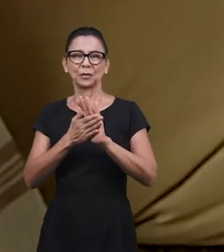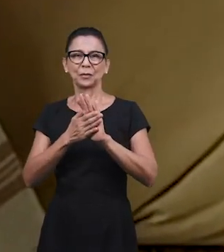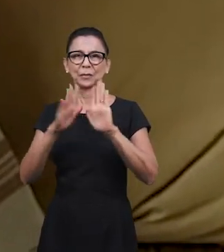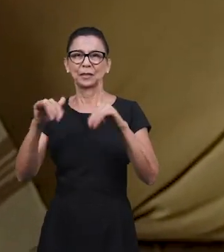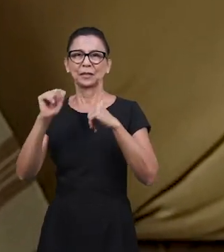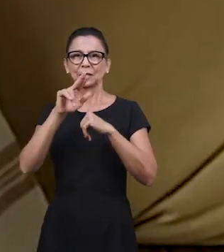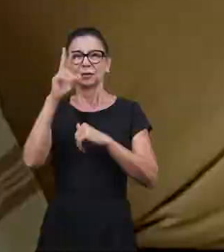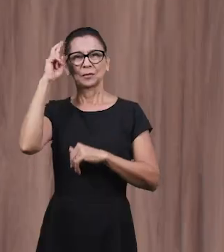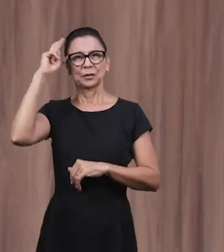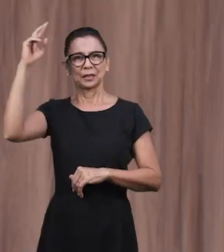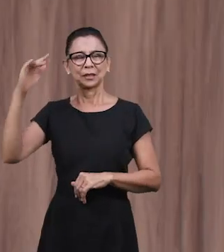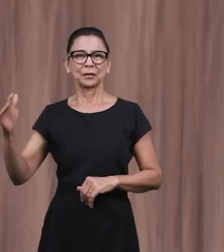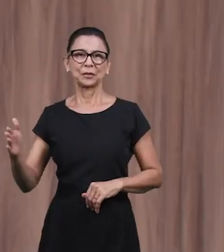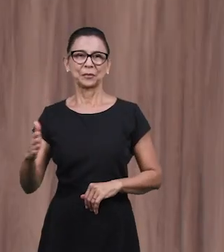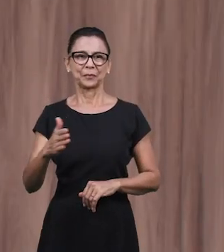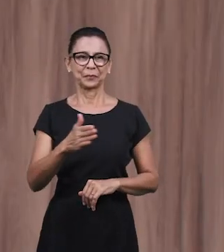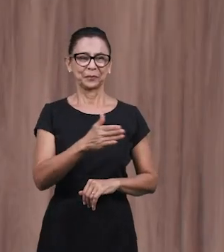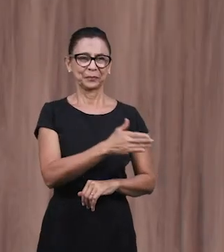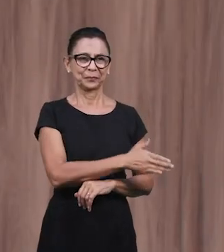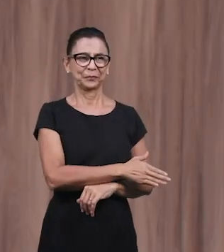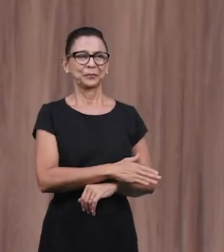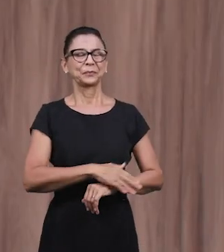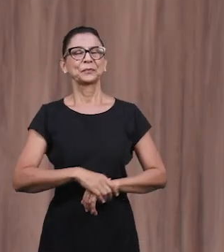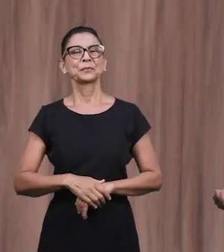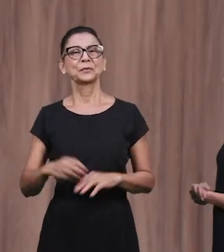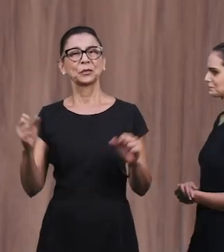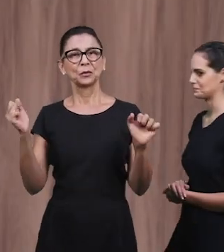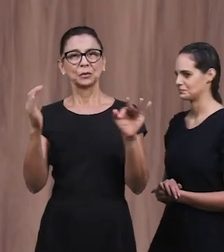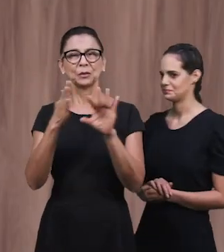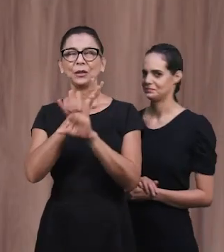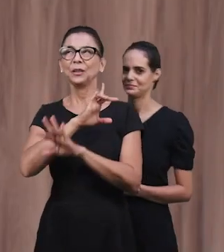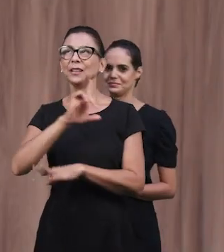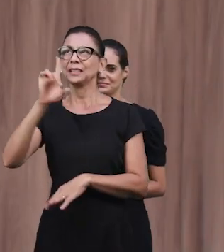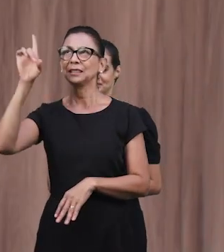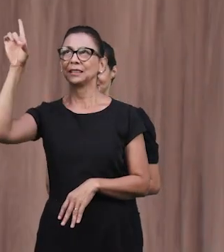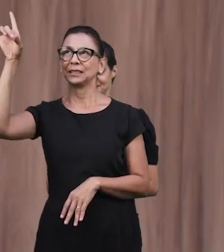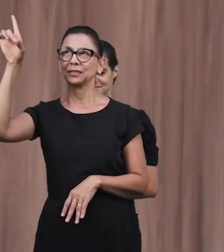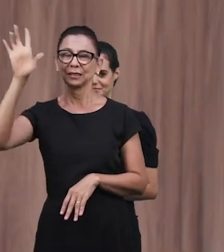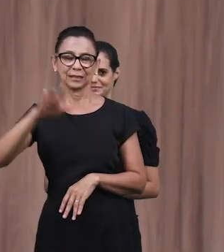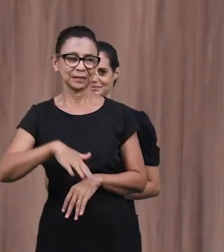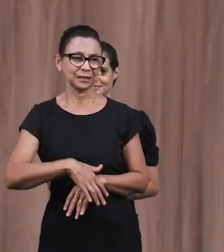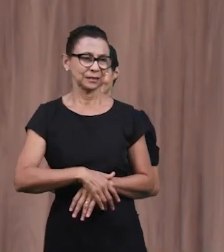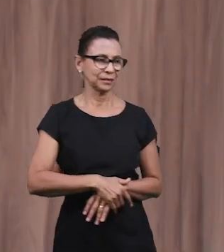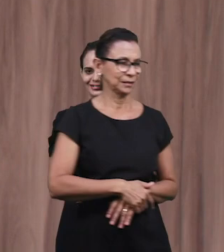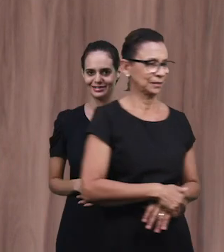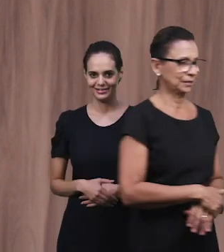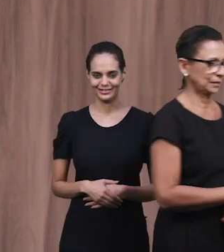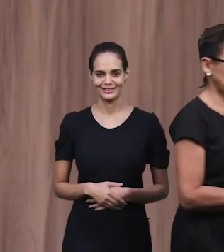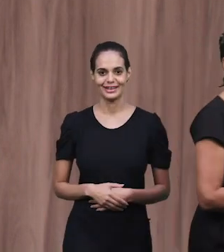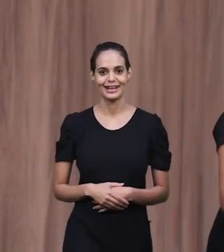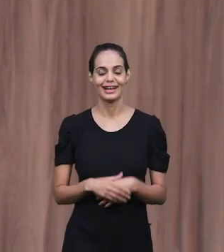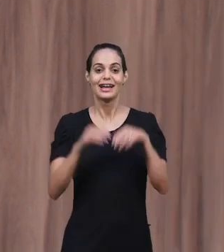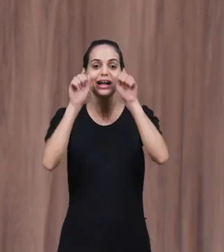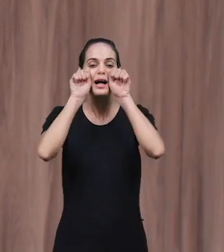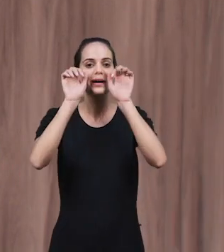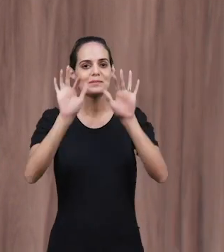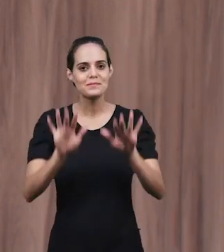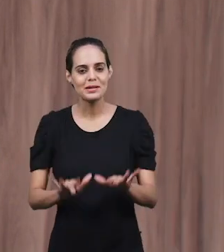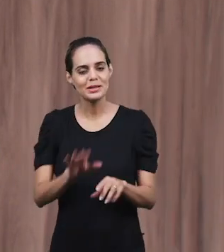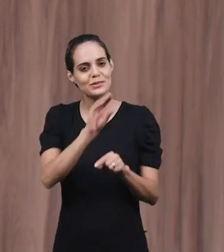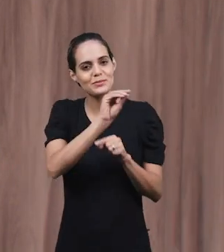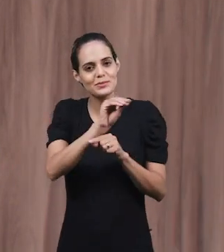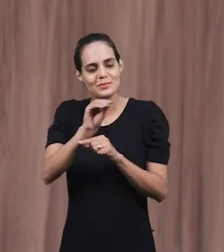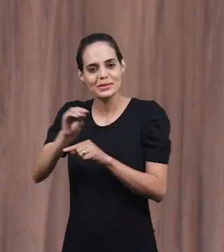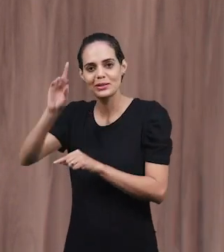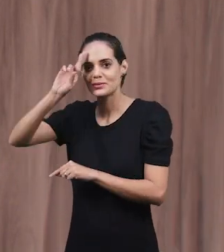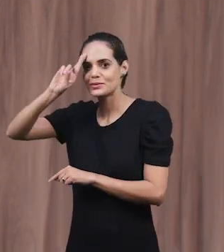pour louer à Dieu, la paix du Seigneur Jésus. Gloire à Dieu. Les bénédictions et le soin du Seigneur Jésus sont pour nous